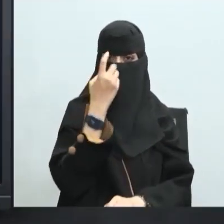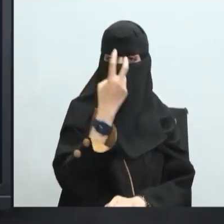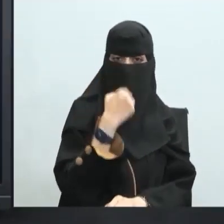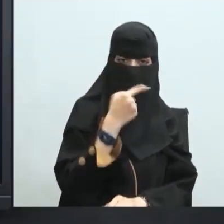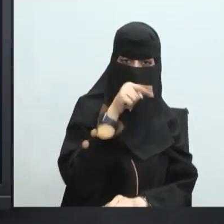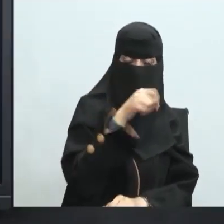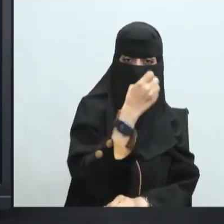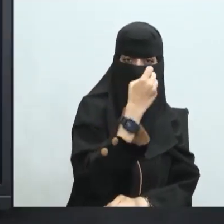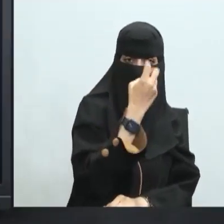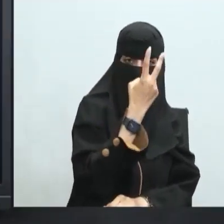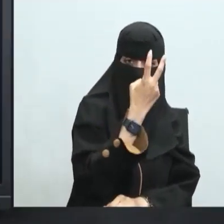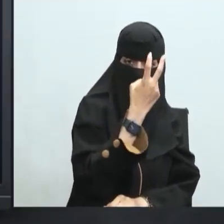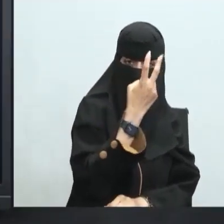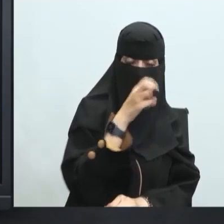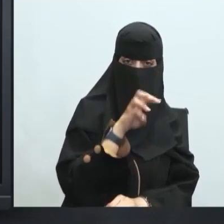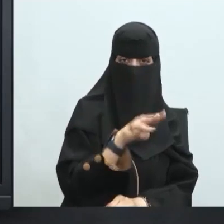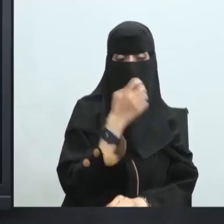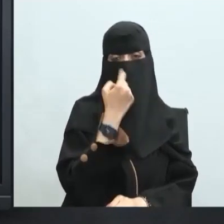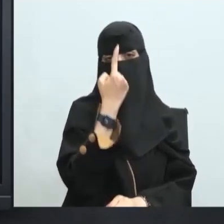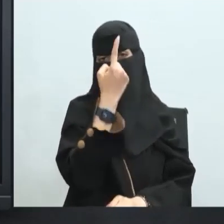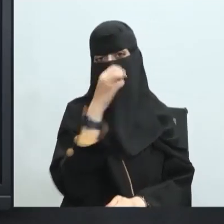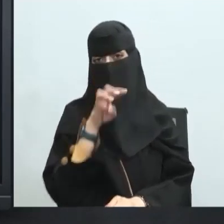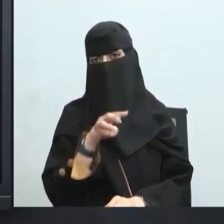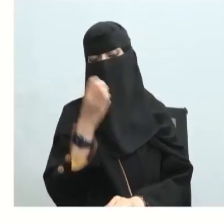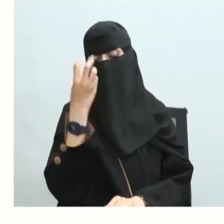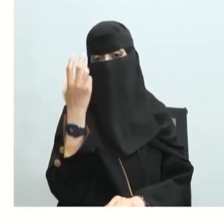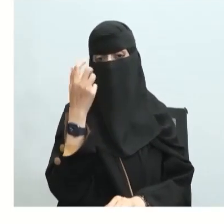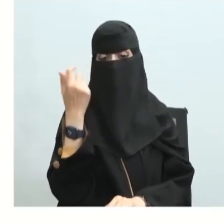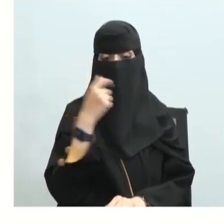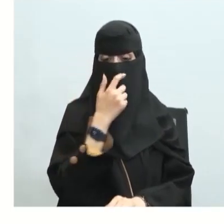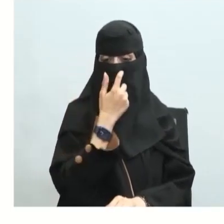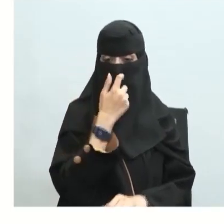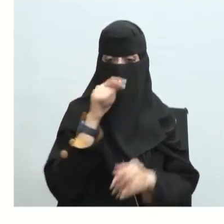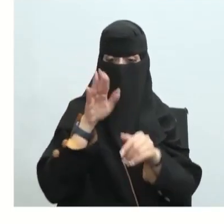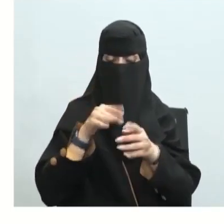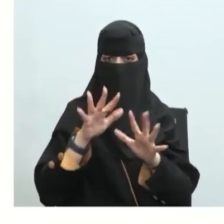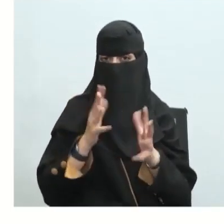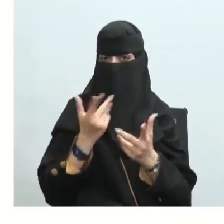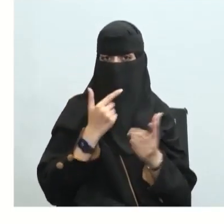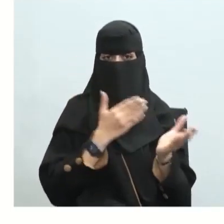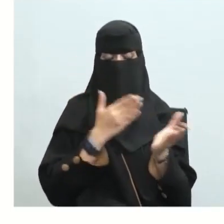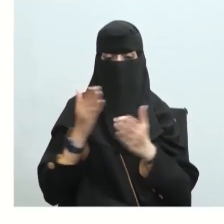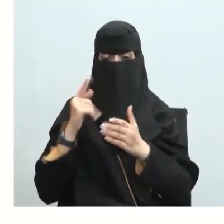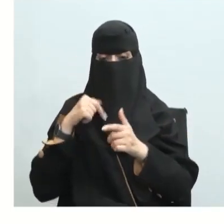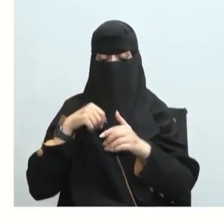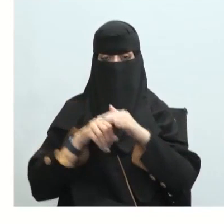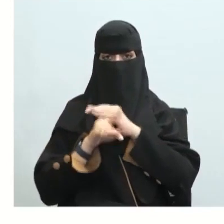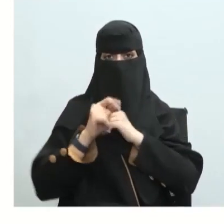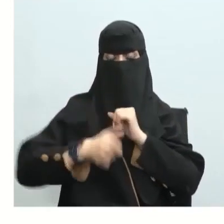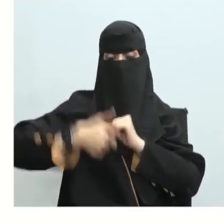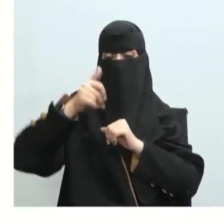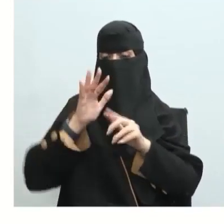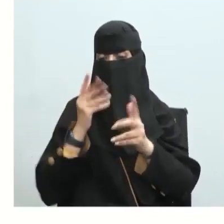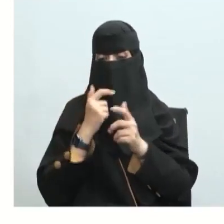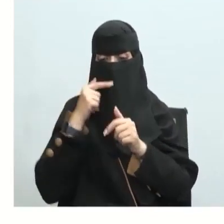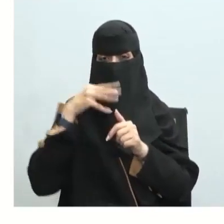1999 وهذا ايضا من اهداف للتسويق جميل هنا كيف تقدم عرضا ناجحا كيف تقدم عرضا